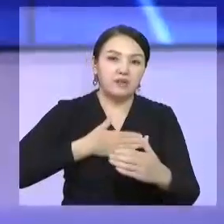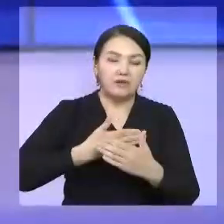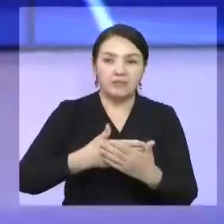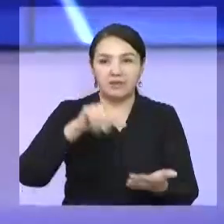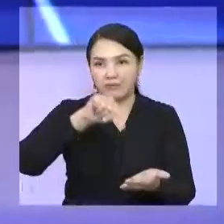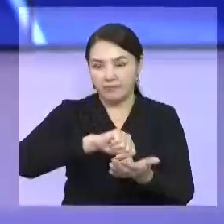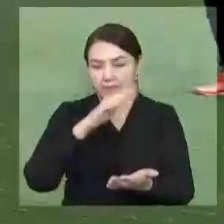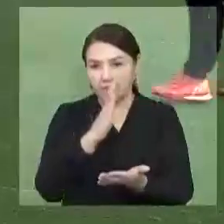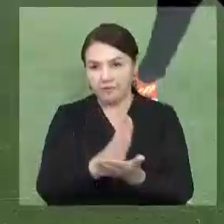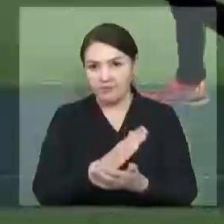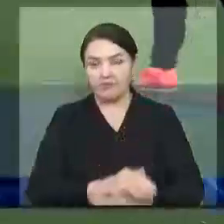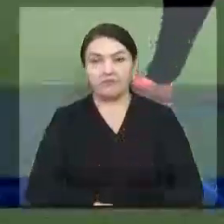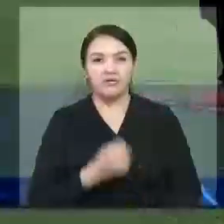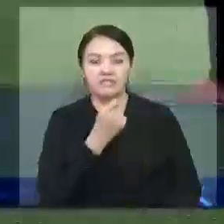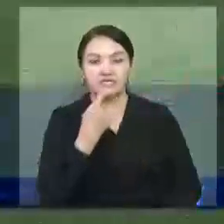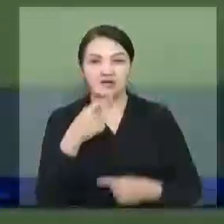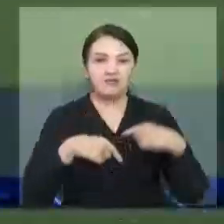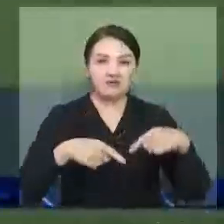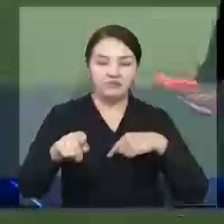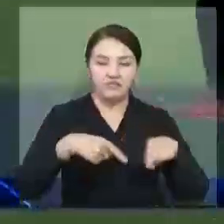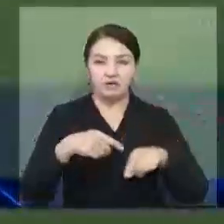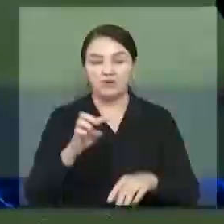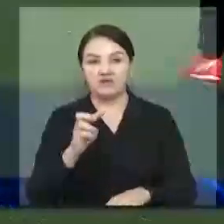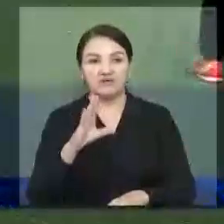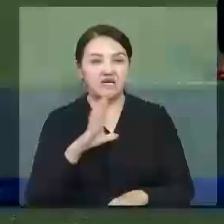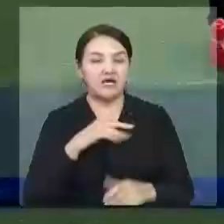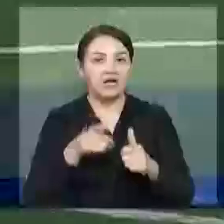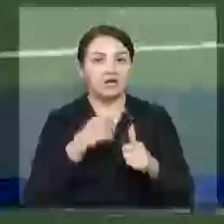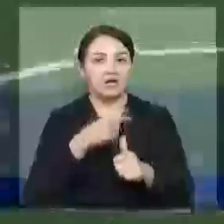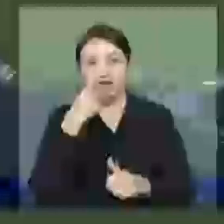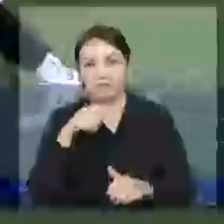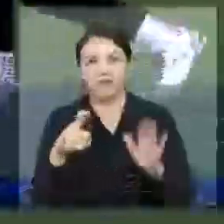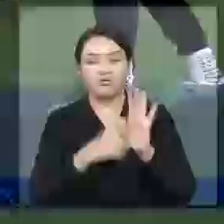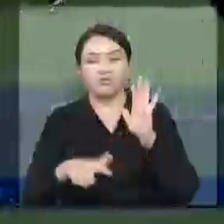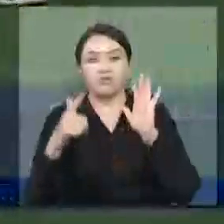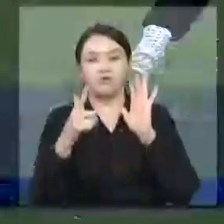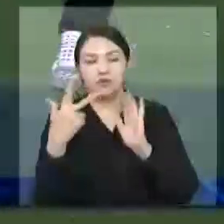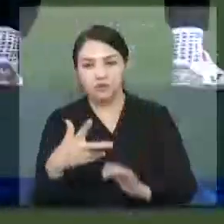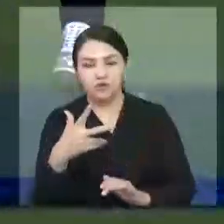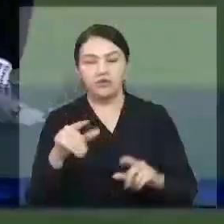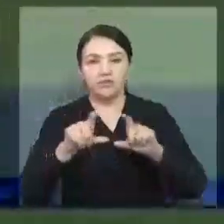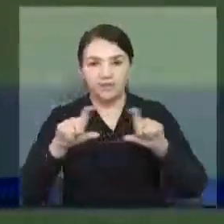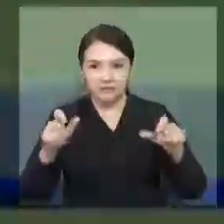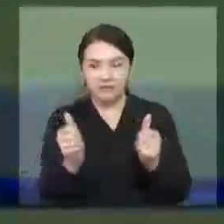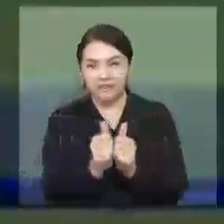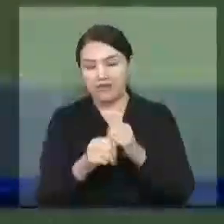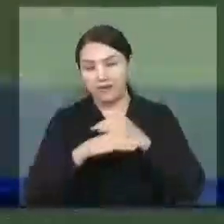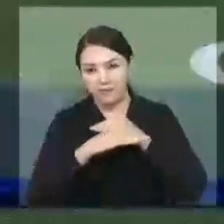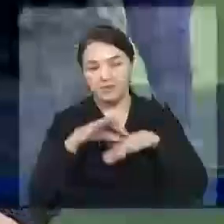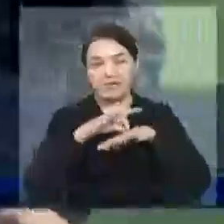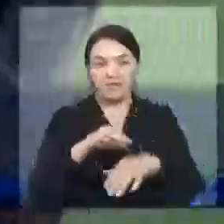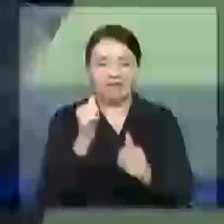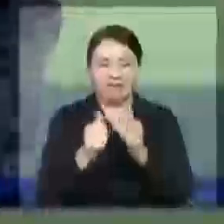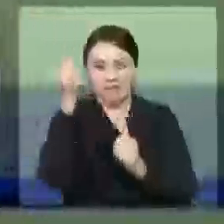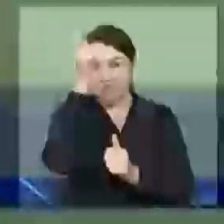бар. Шағын футбол турнирі Мұқағали Мақатаев атындағы нөмірі 73-ші орта мектеп алаңында өтті. Жыл